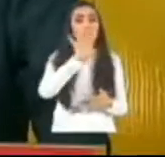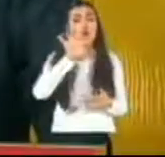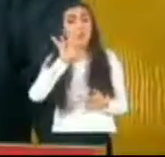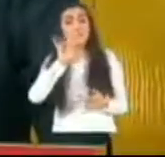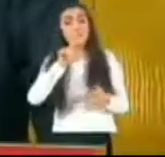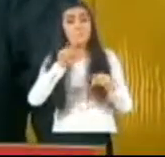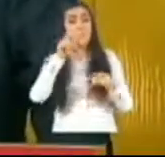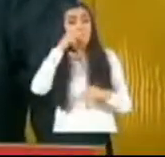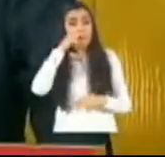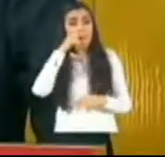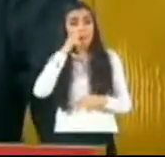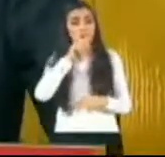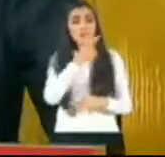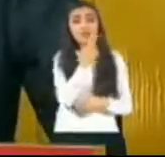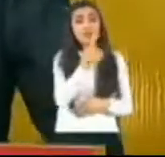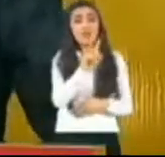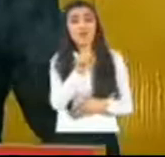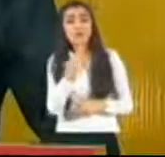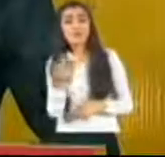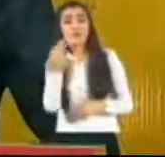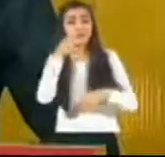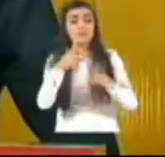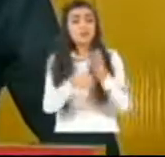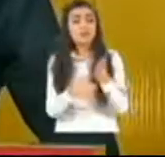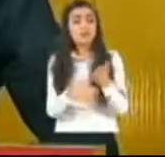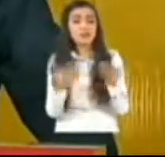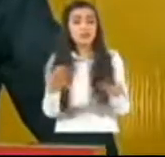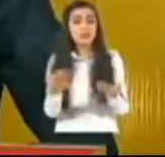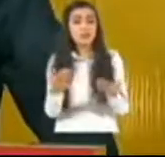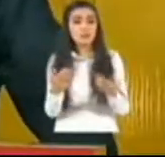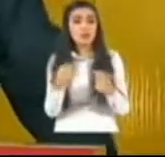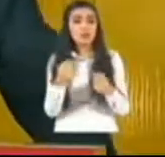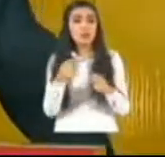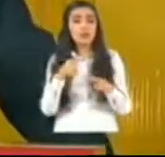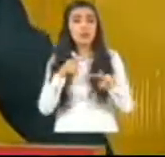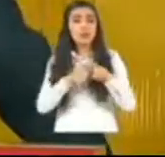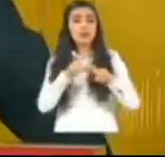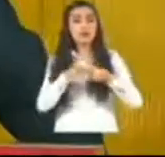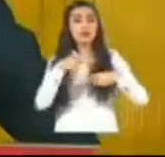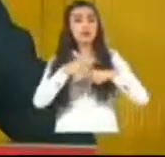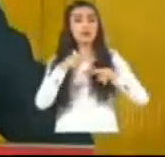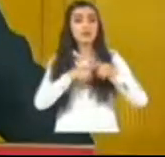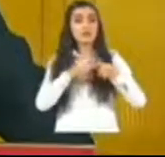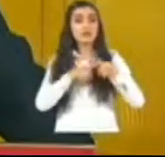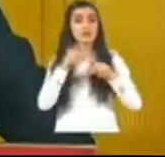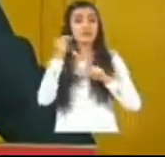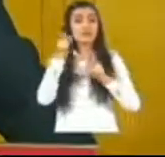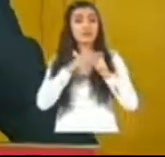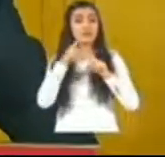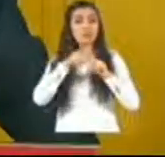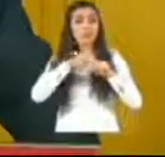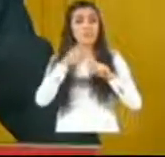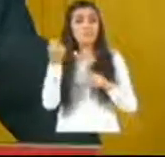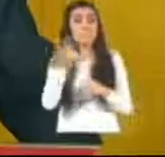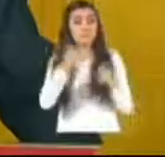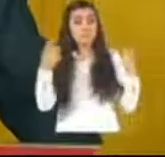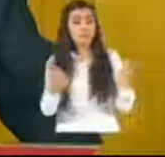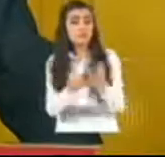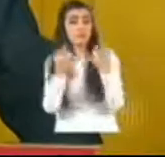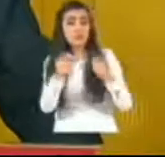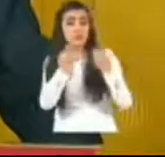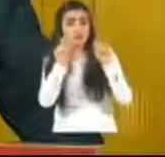Mart 2017 tarihlerinde Kazakistan'ın başkenti Astana'da toplantılar